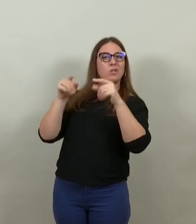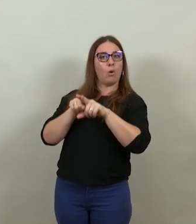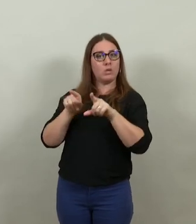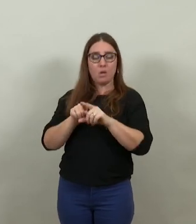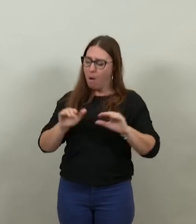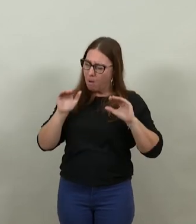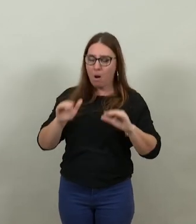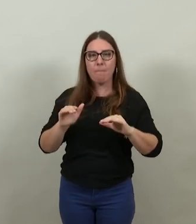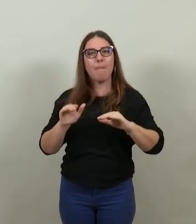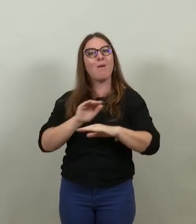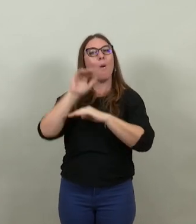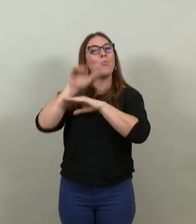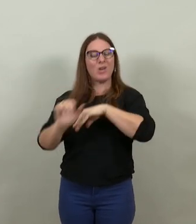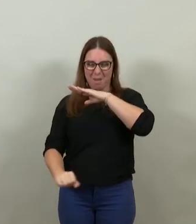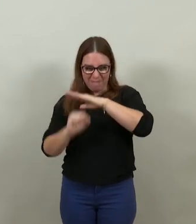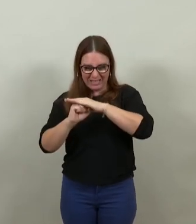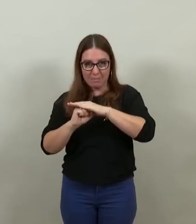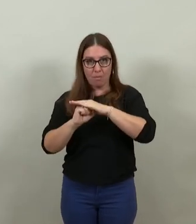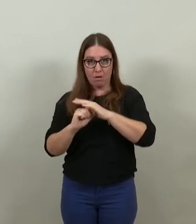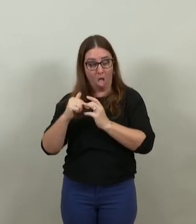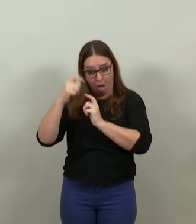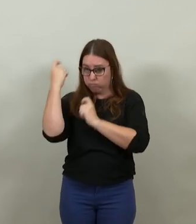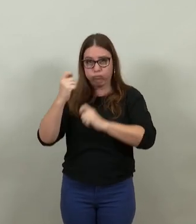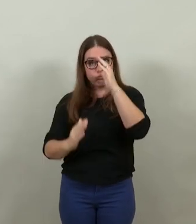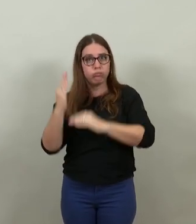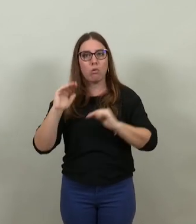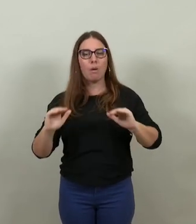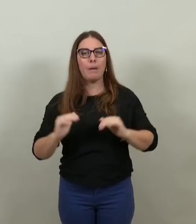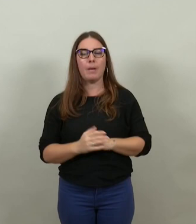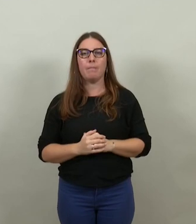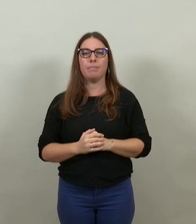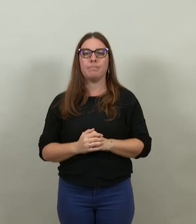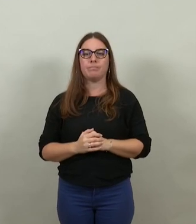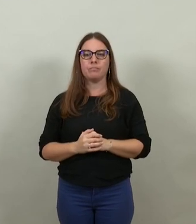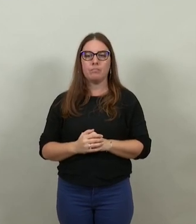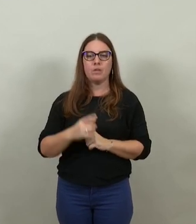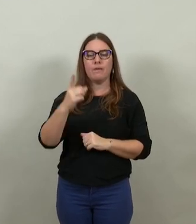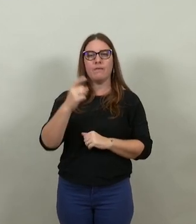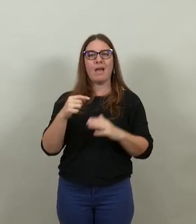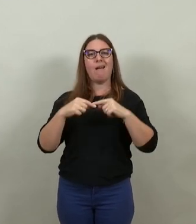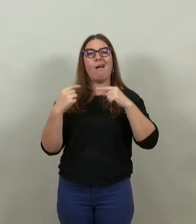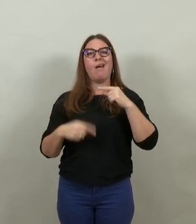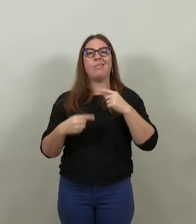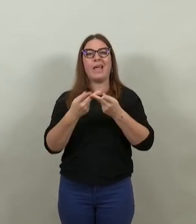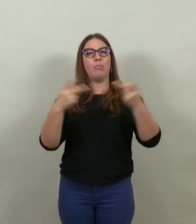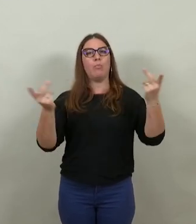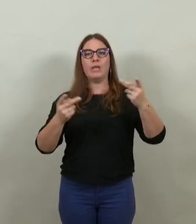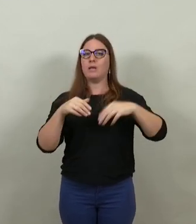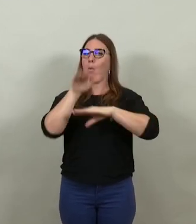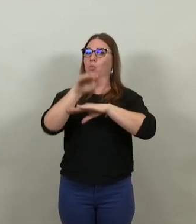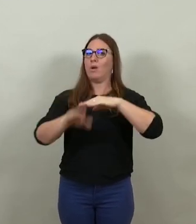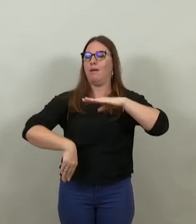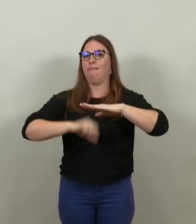malgré malgré le bouclier ce bouclier tarifaire financé par la publique et donc par le